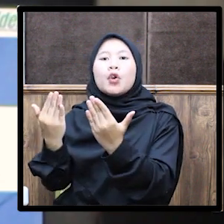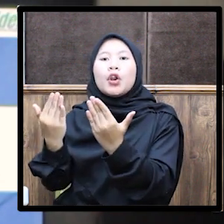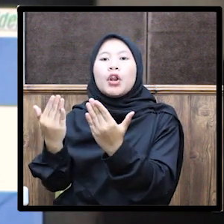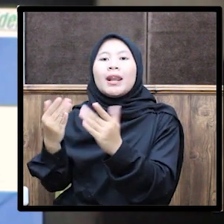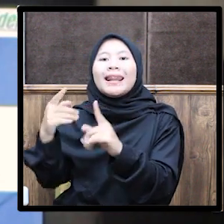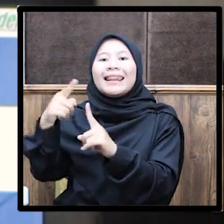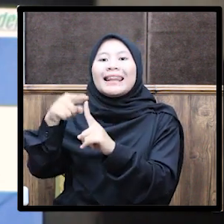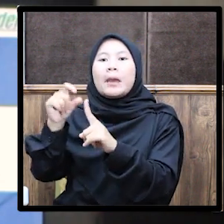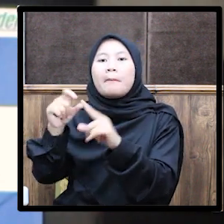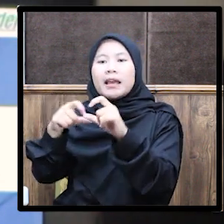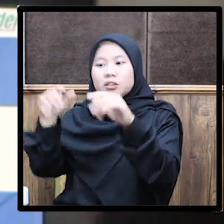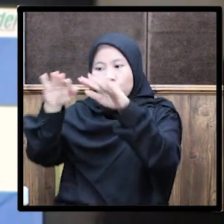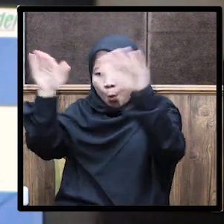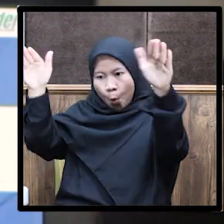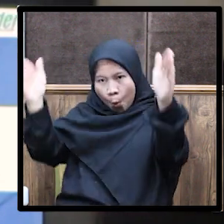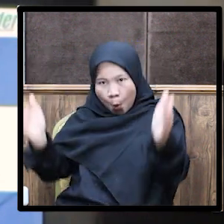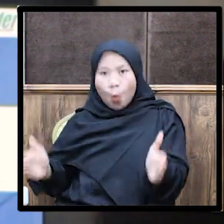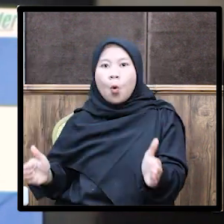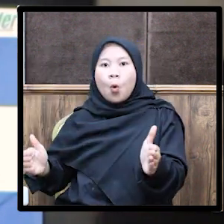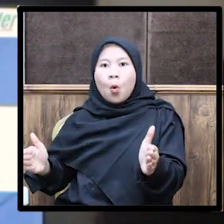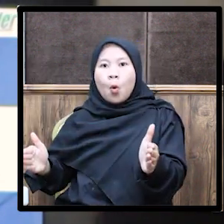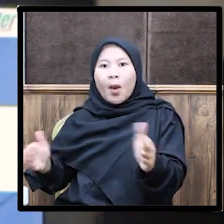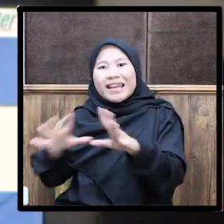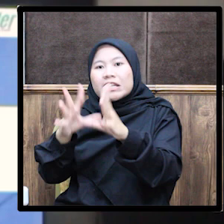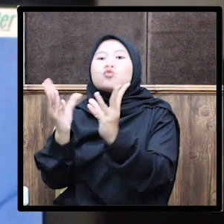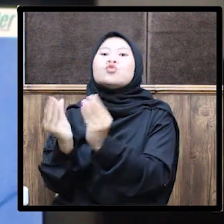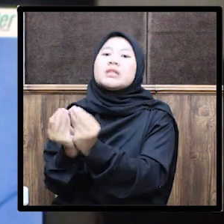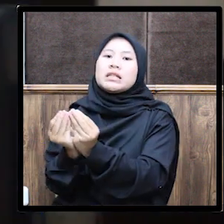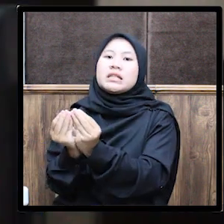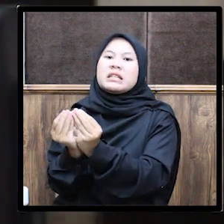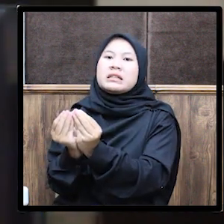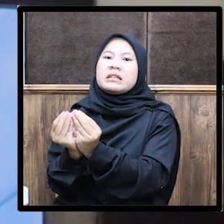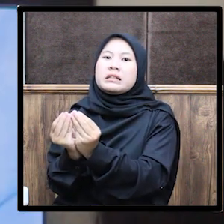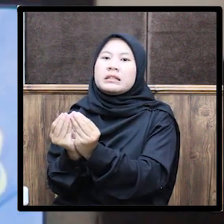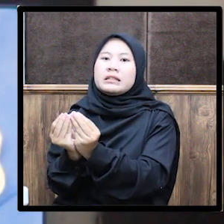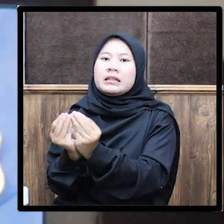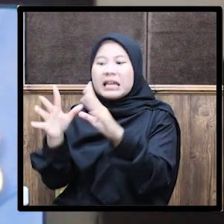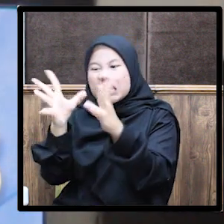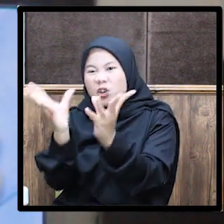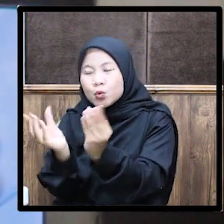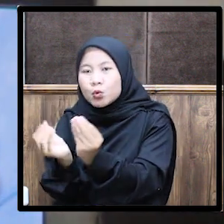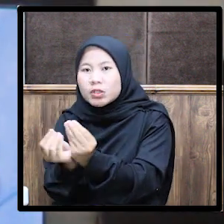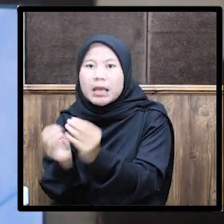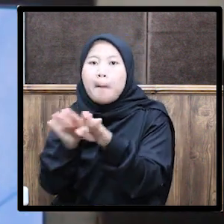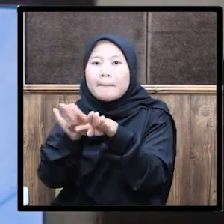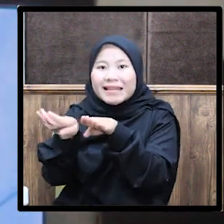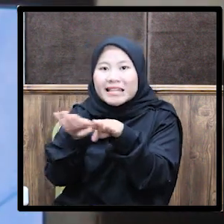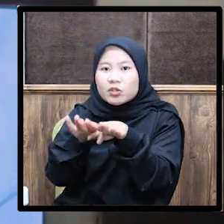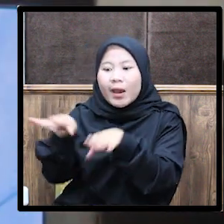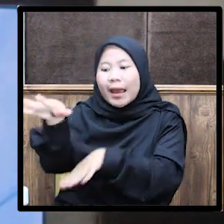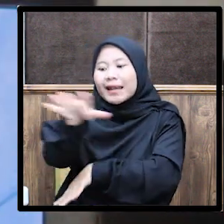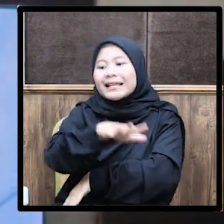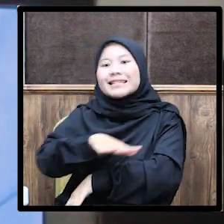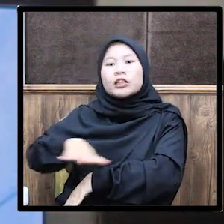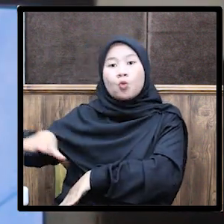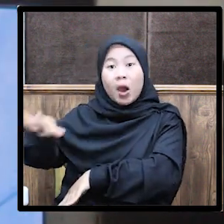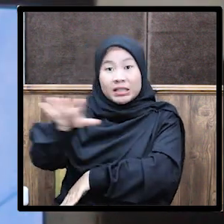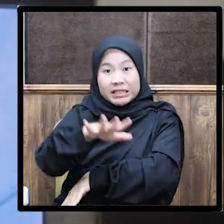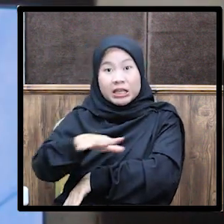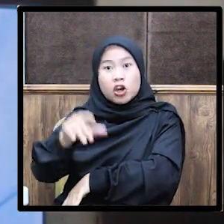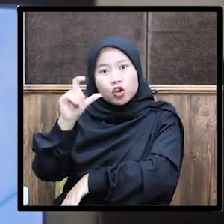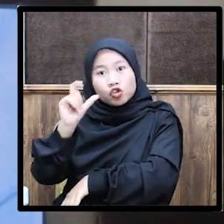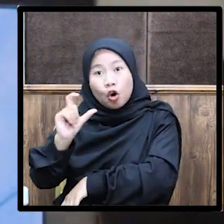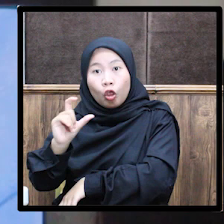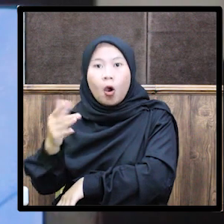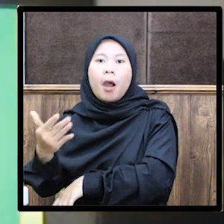tekan. Inklusinya tentu dengan sesuai dengan kondisi ini yang udah harus kita pahami. Misalnya di kota, tentu